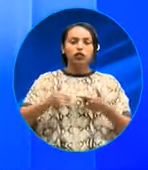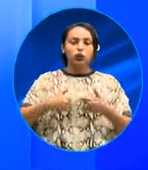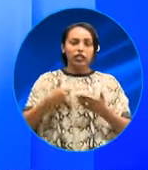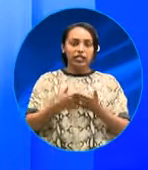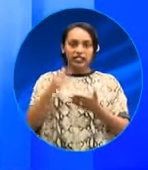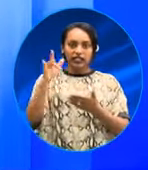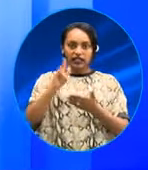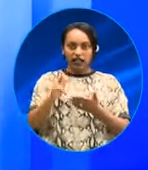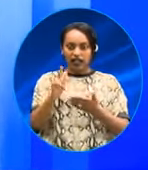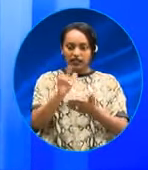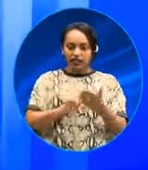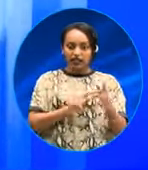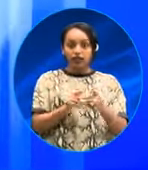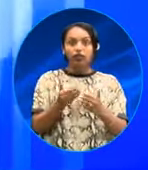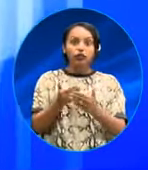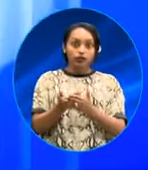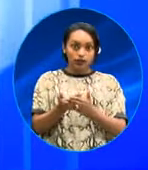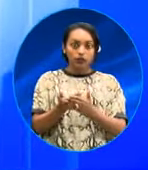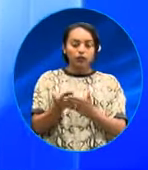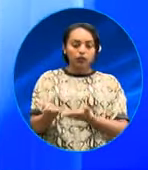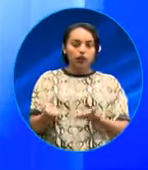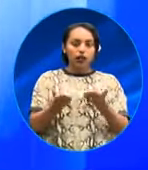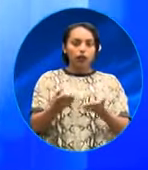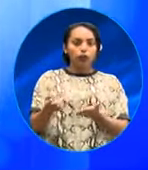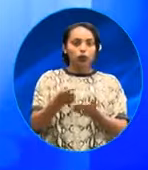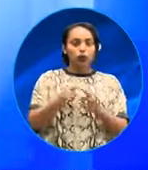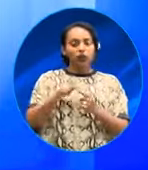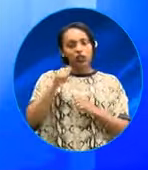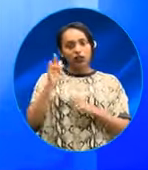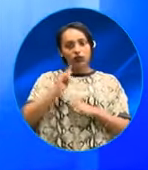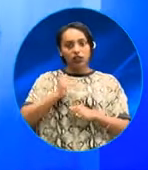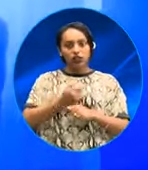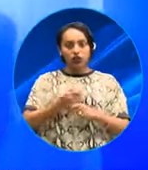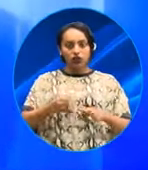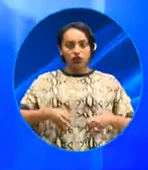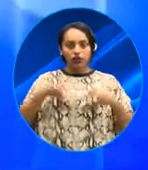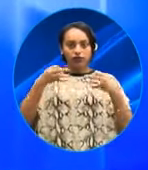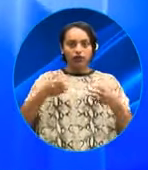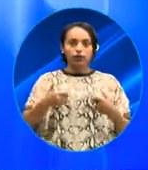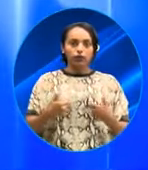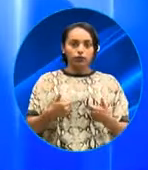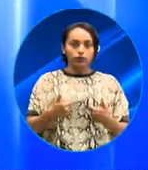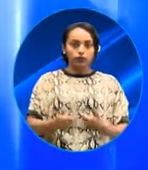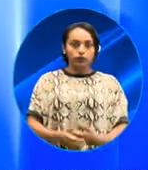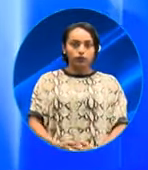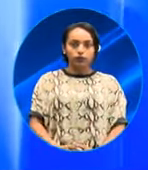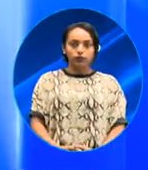አጥድተዋል። የዚህ ዜና ዝርዝር እንደደረሰን የምናቀርብ ይሆናል። ወደ ሌላኛው ዜናችን አልፋለሁ።